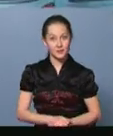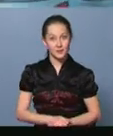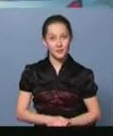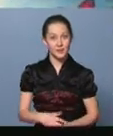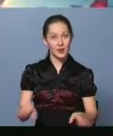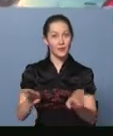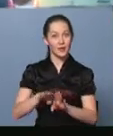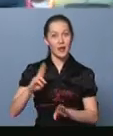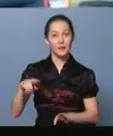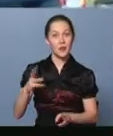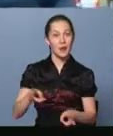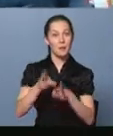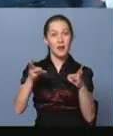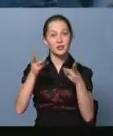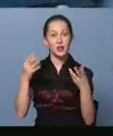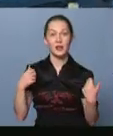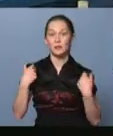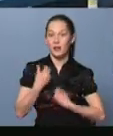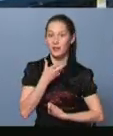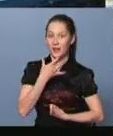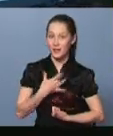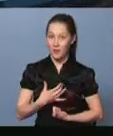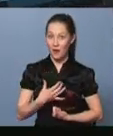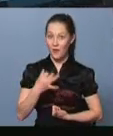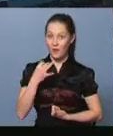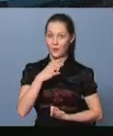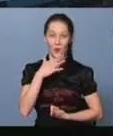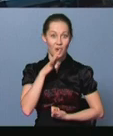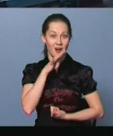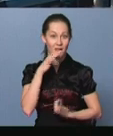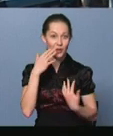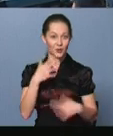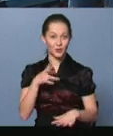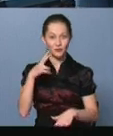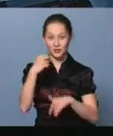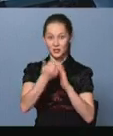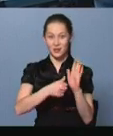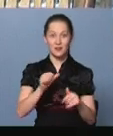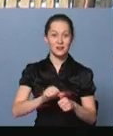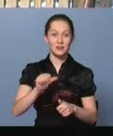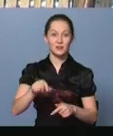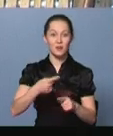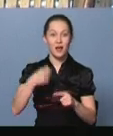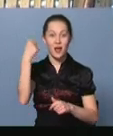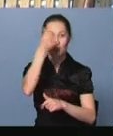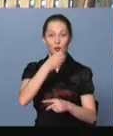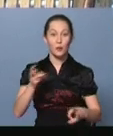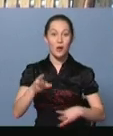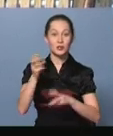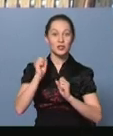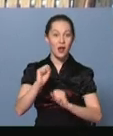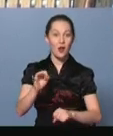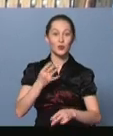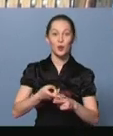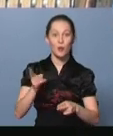Вот так в декабре пожарные облачаются в костюм Деда Мороза уже много лет подряд. 2016 особенный – это год пожарной охраны, поэтому